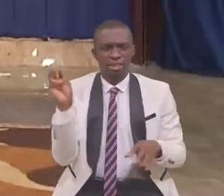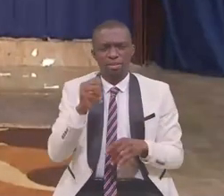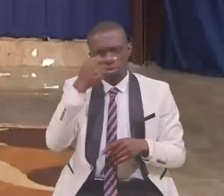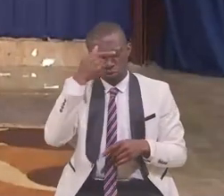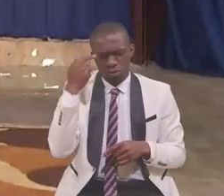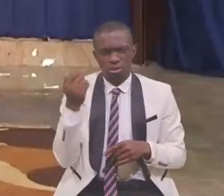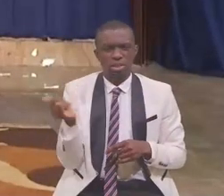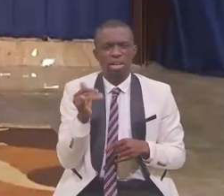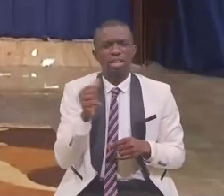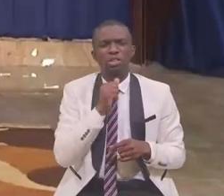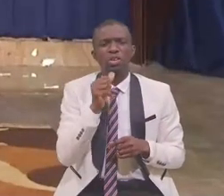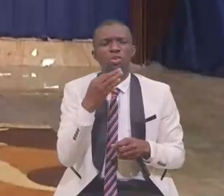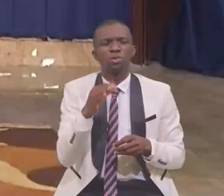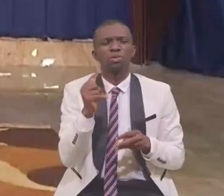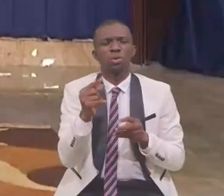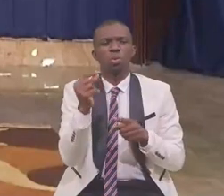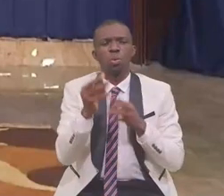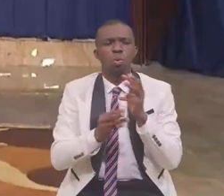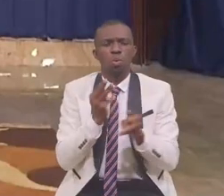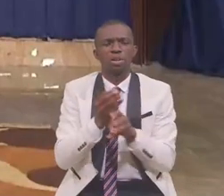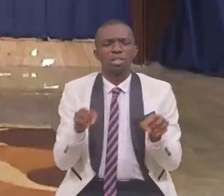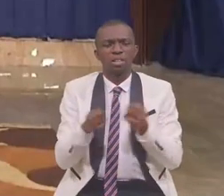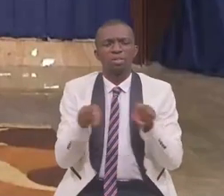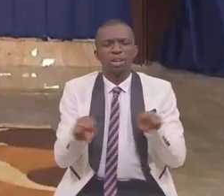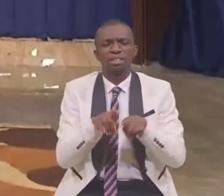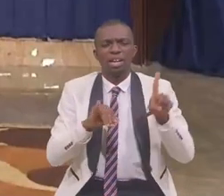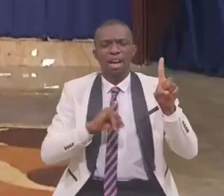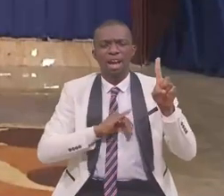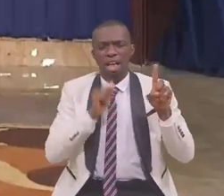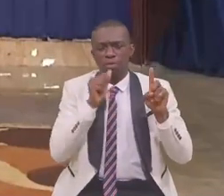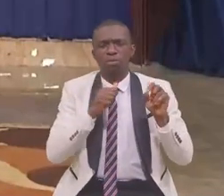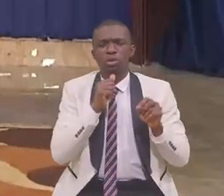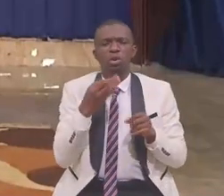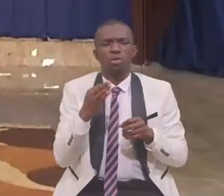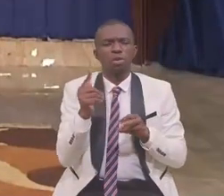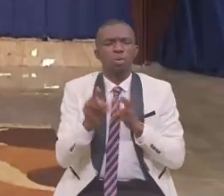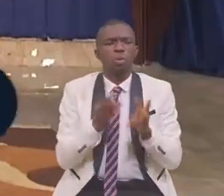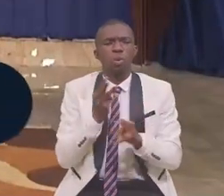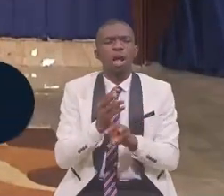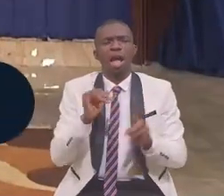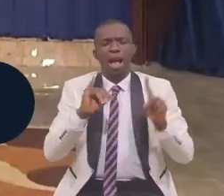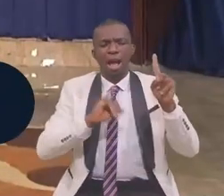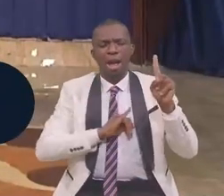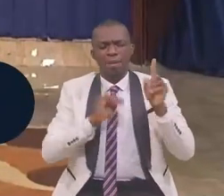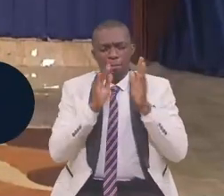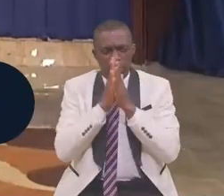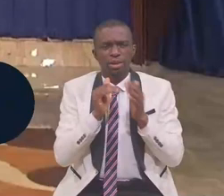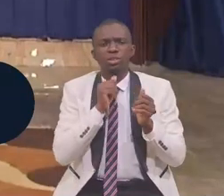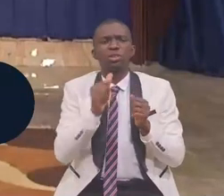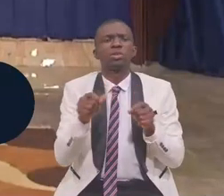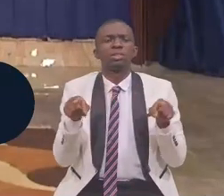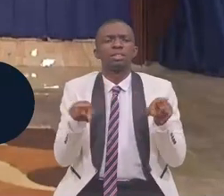moi je ne suis pas du monde. Je ne te prie pas de les ôter du